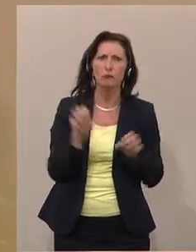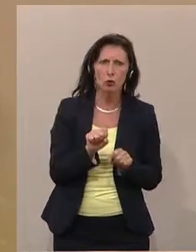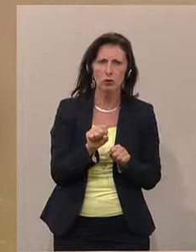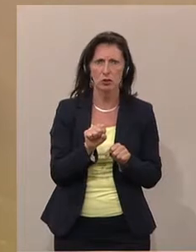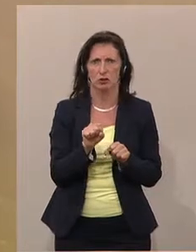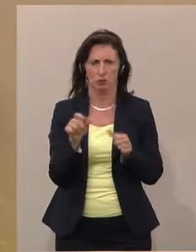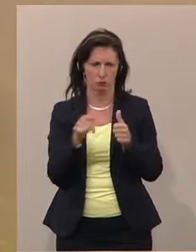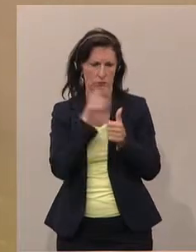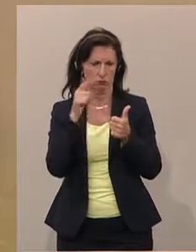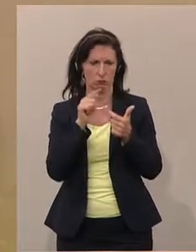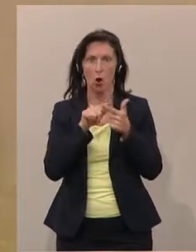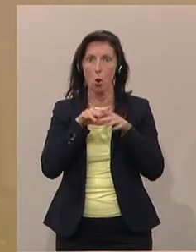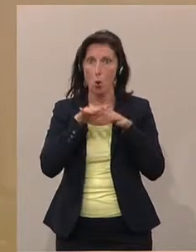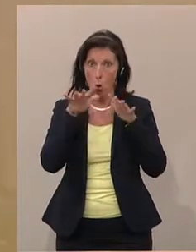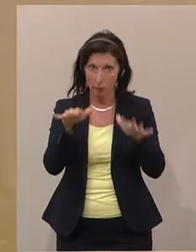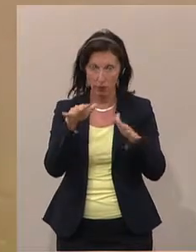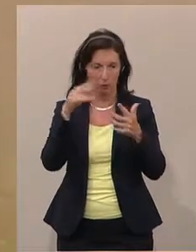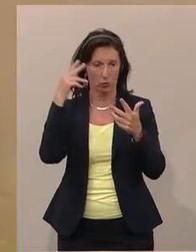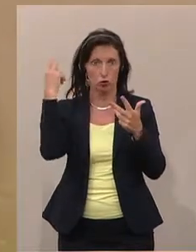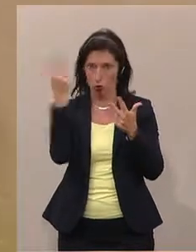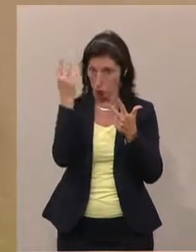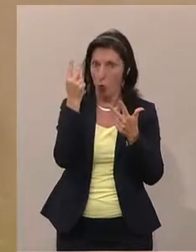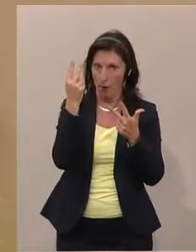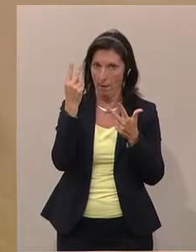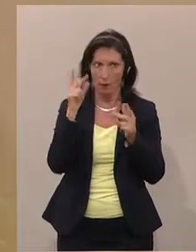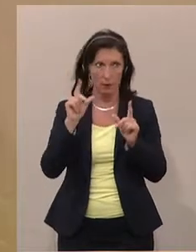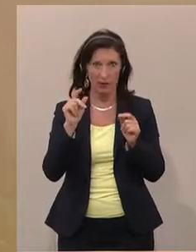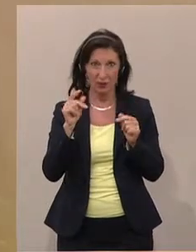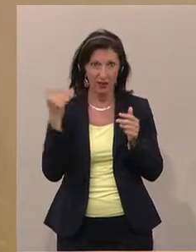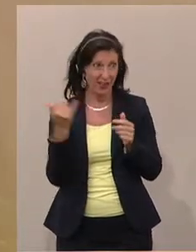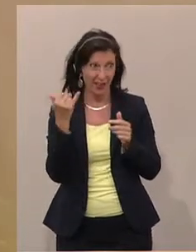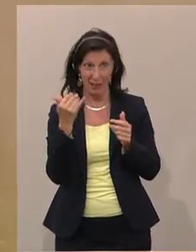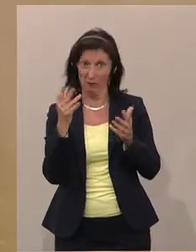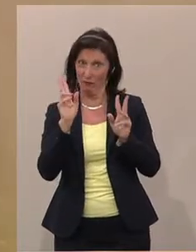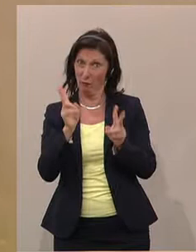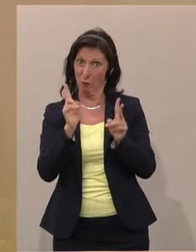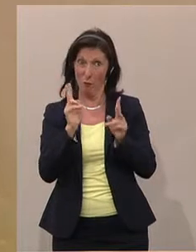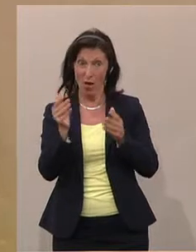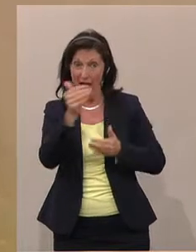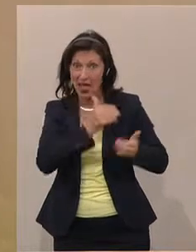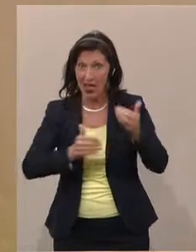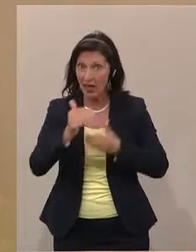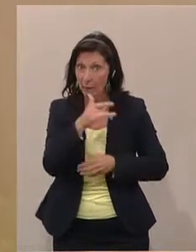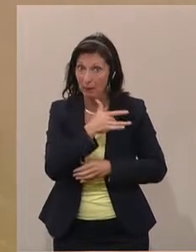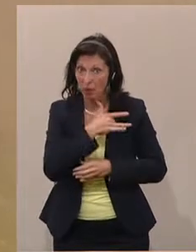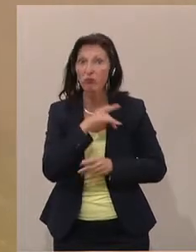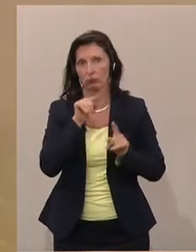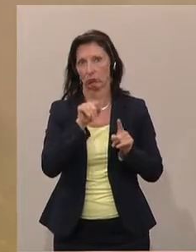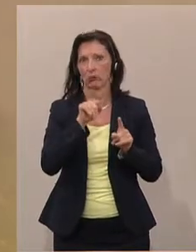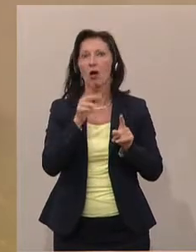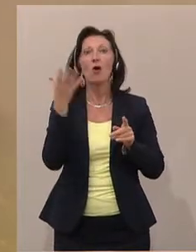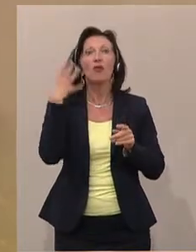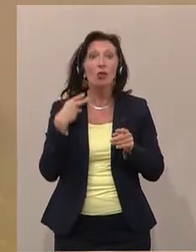in Richtung Überschwemmung und Sturm, überall, wo eben Ernten betroffen sein können. Wurde aber weiter ausgebaut.